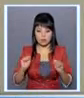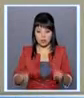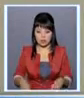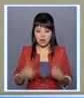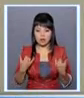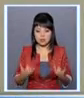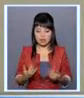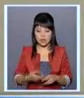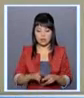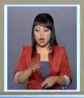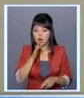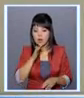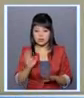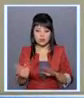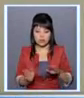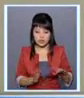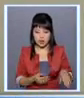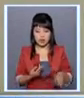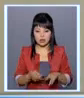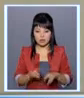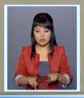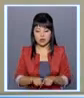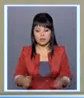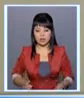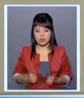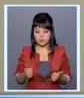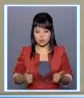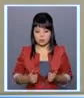емес, уақыт өте келе соған ұмтылып, мына